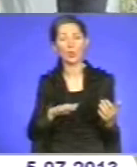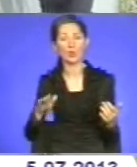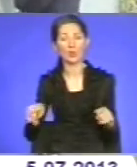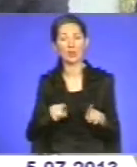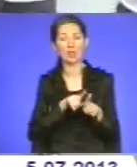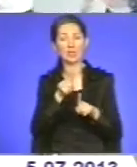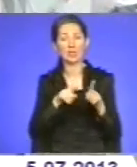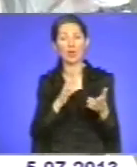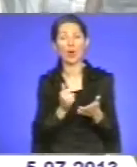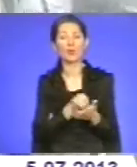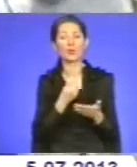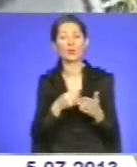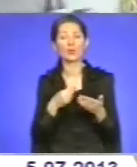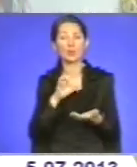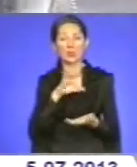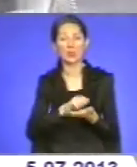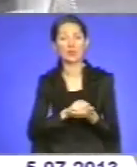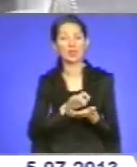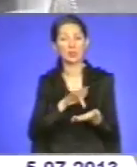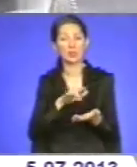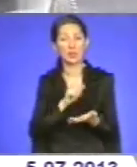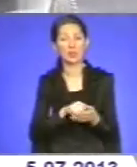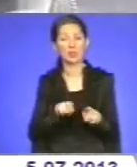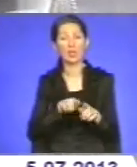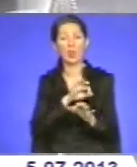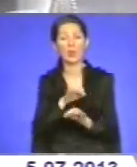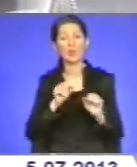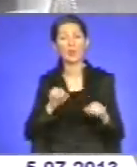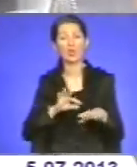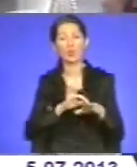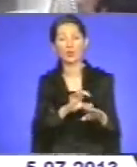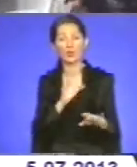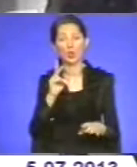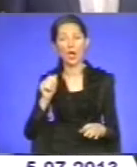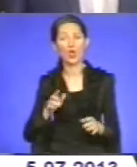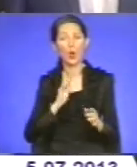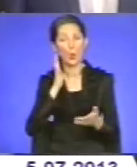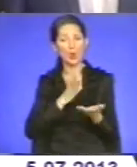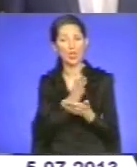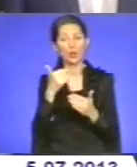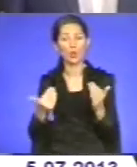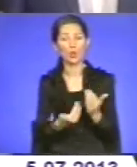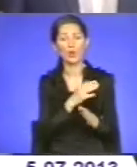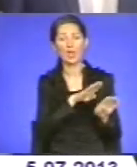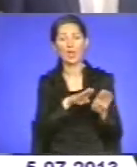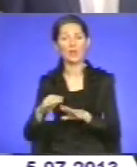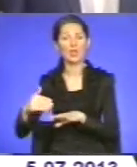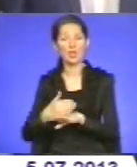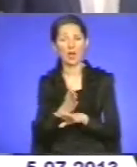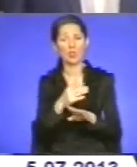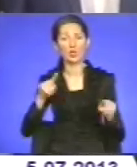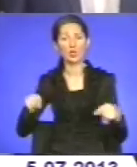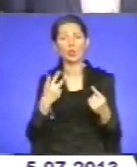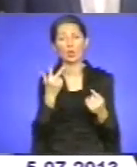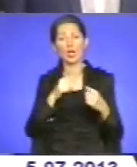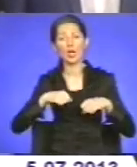профільному відомстві наголошують, такі проекти зможуть вивести соціальну політику на новий рівень якості. Создані у нас 3 комісії по